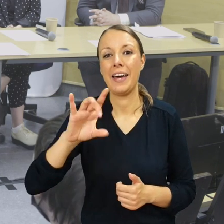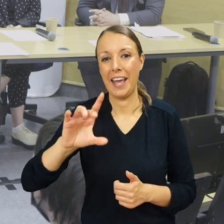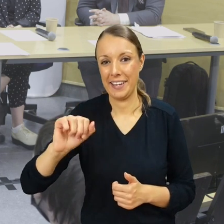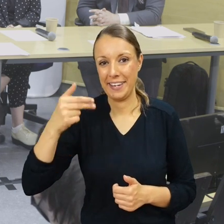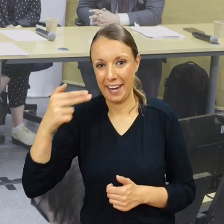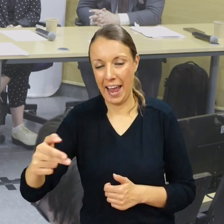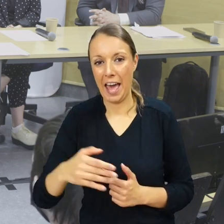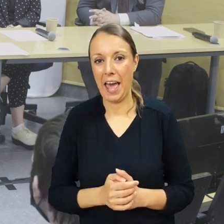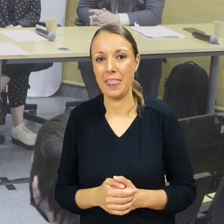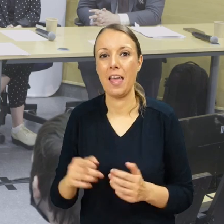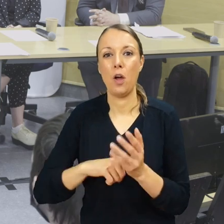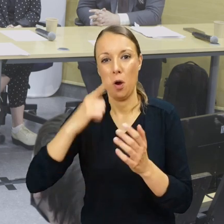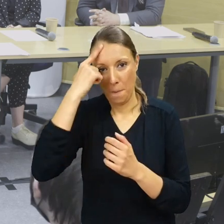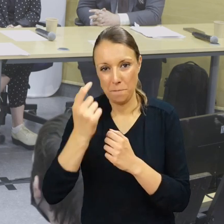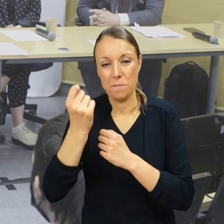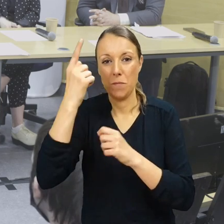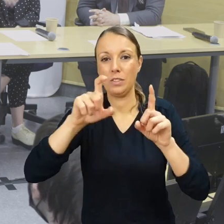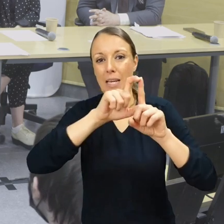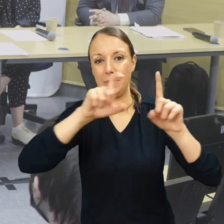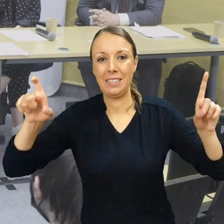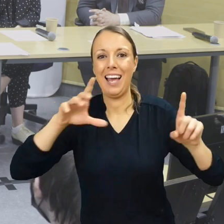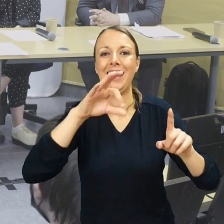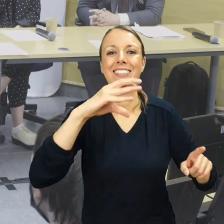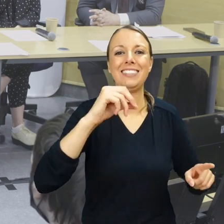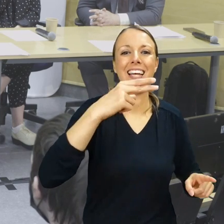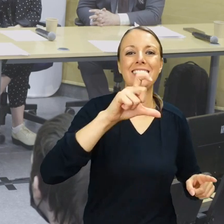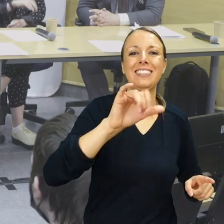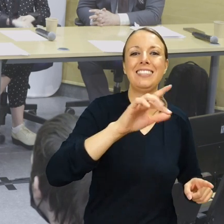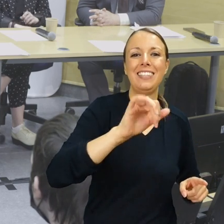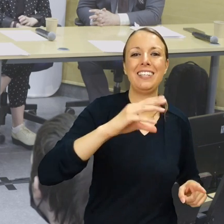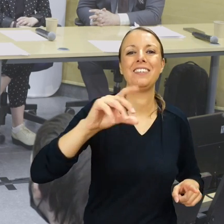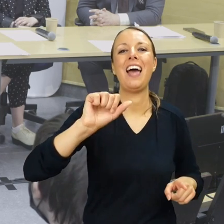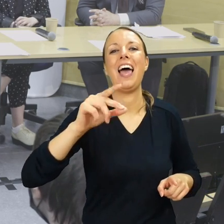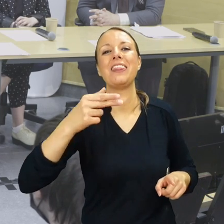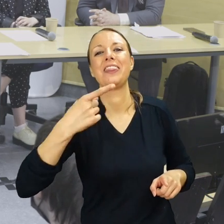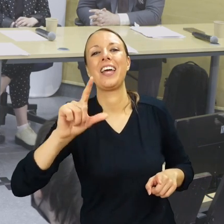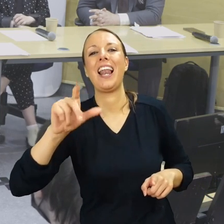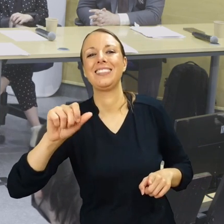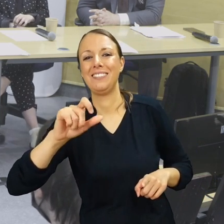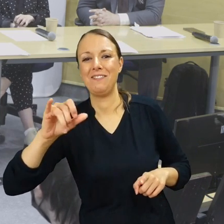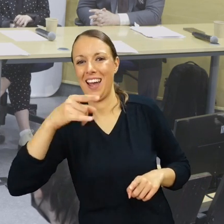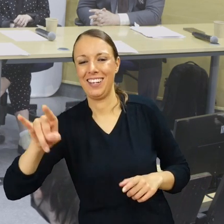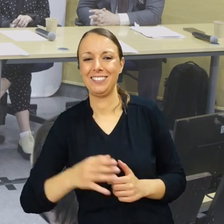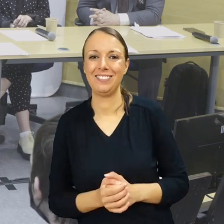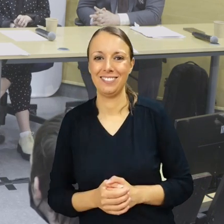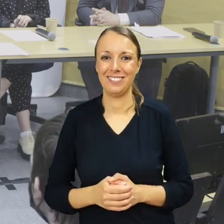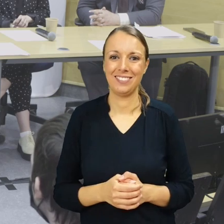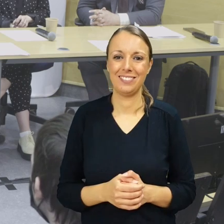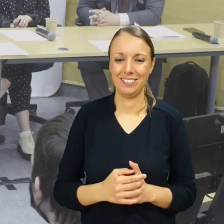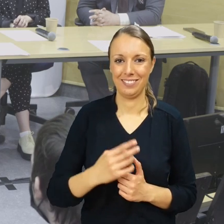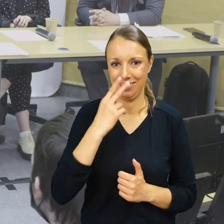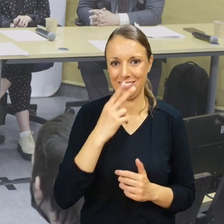but unclassified, jeżeli chodzi o stosunek administracji prezydenckiej do amerykańskich